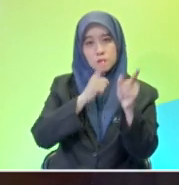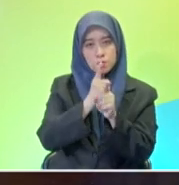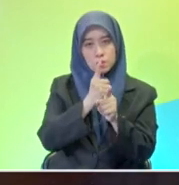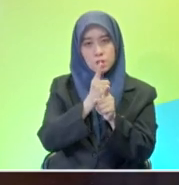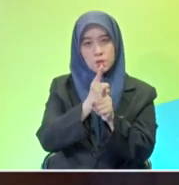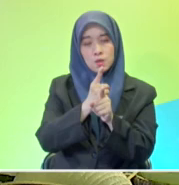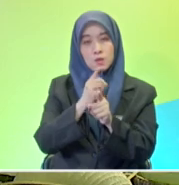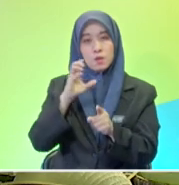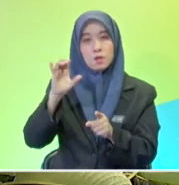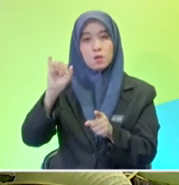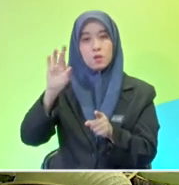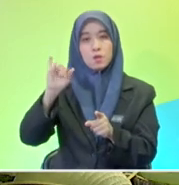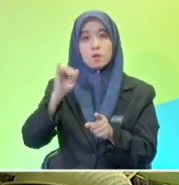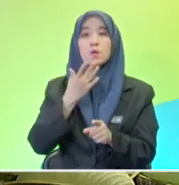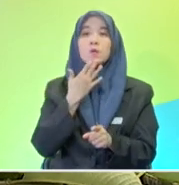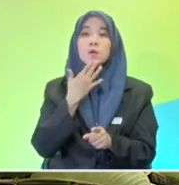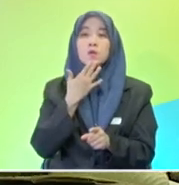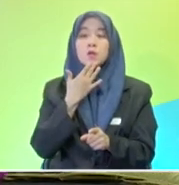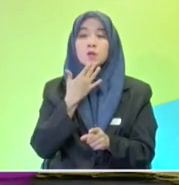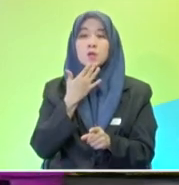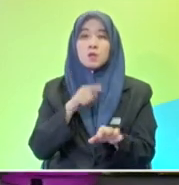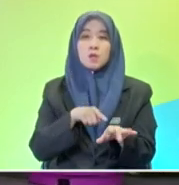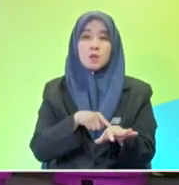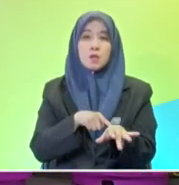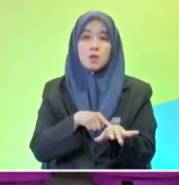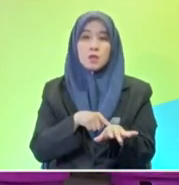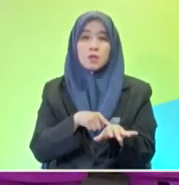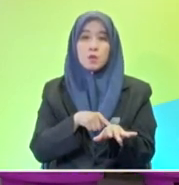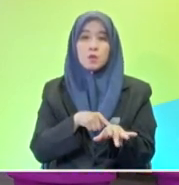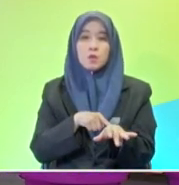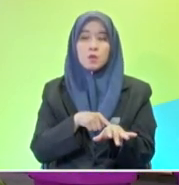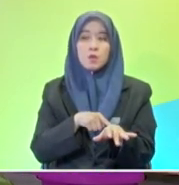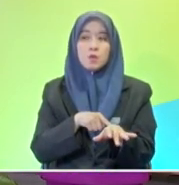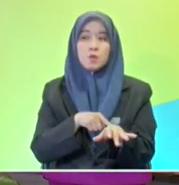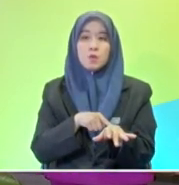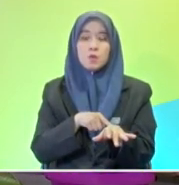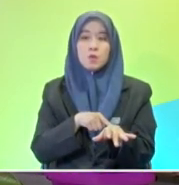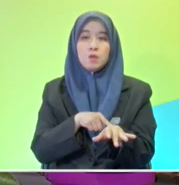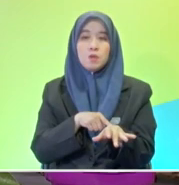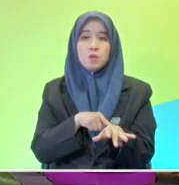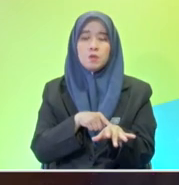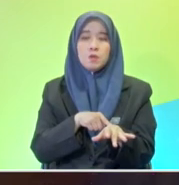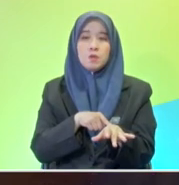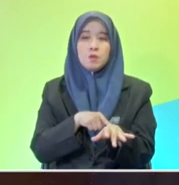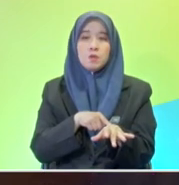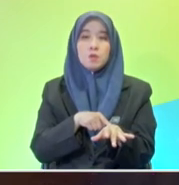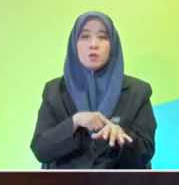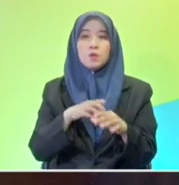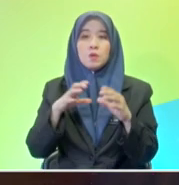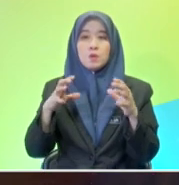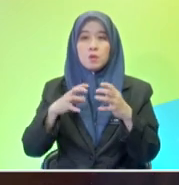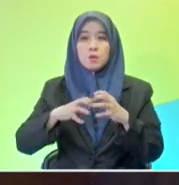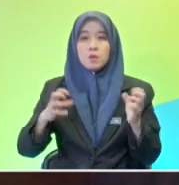warna tadi Daun puding daun puding bukan tu hijau hijau Dun Belanda betul oke puding